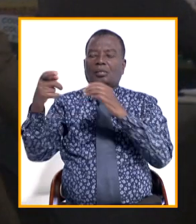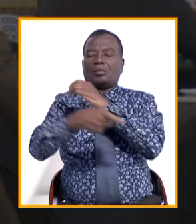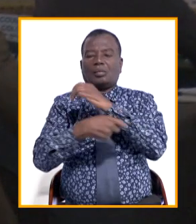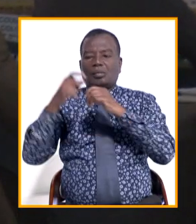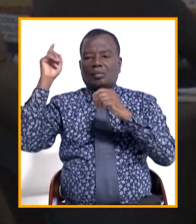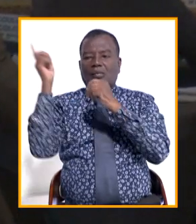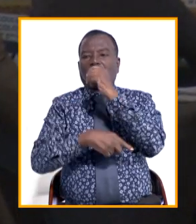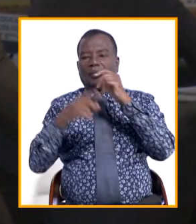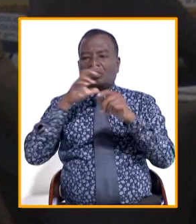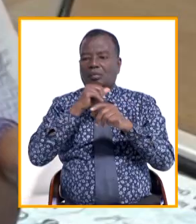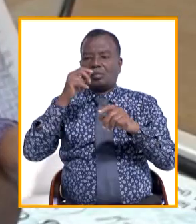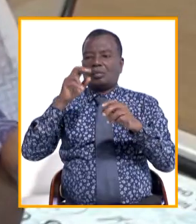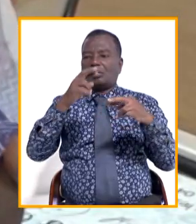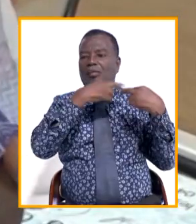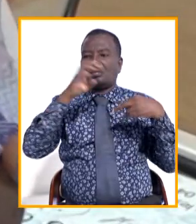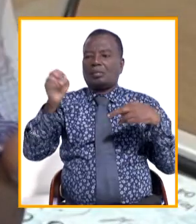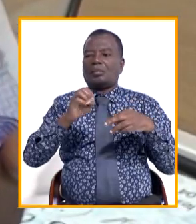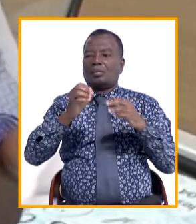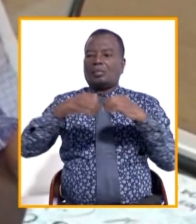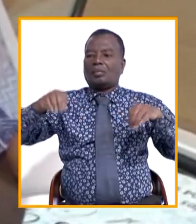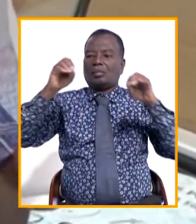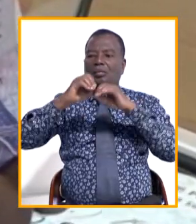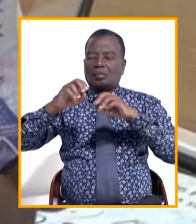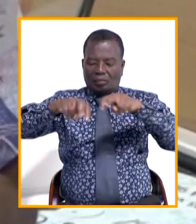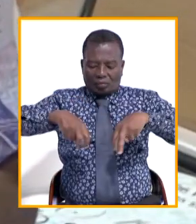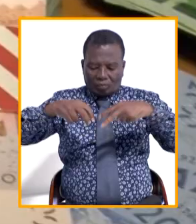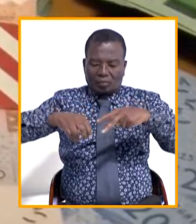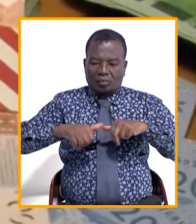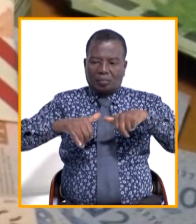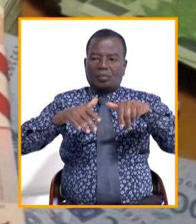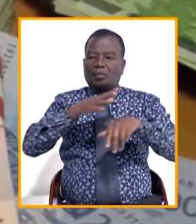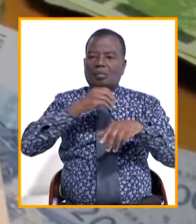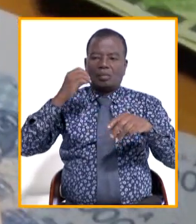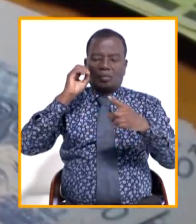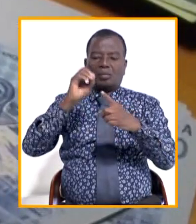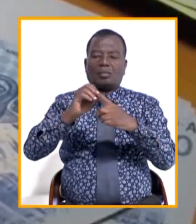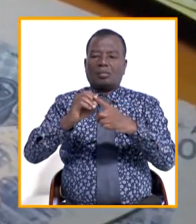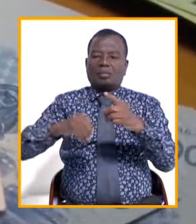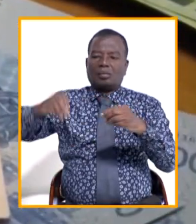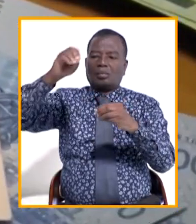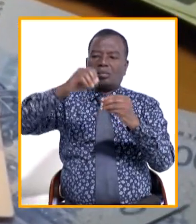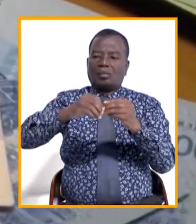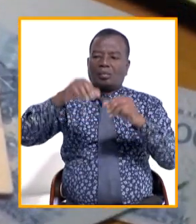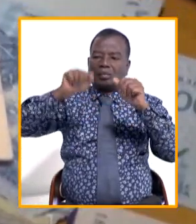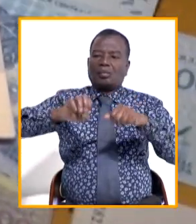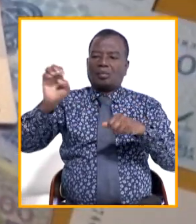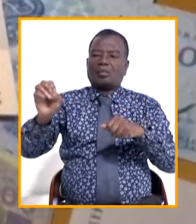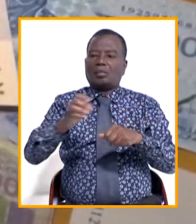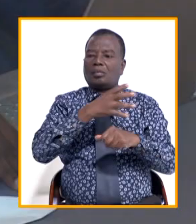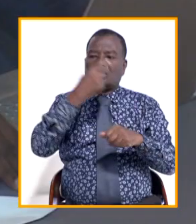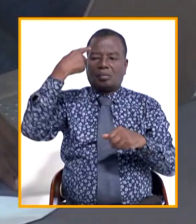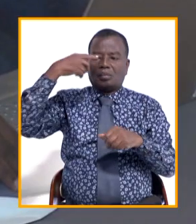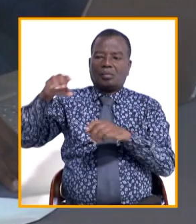de corruption, responsabilité des organes d'enquête et de poursuite ». Objectif : renforcer les capacités en